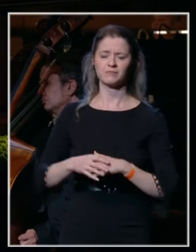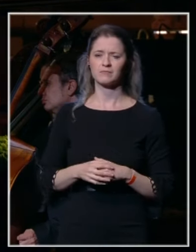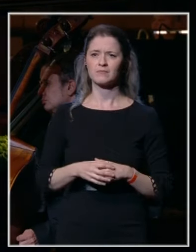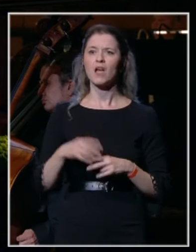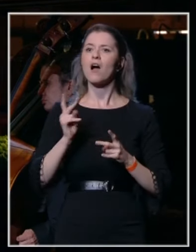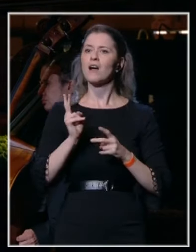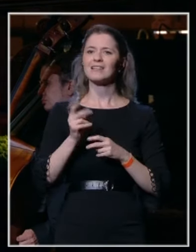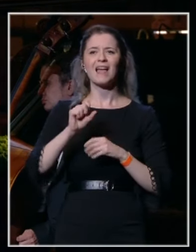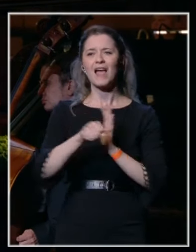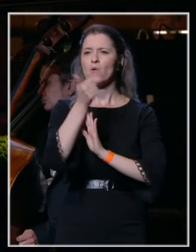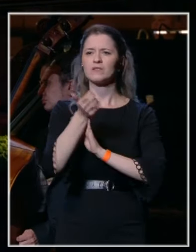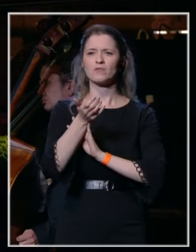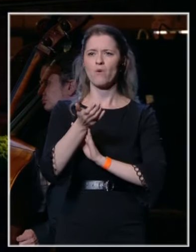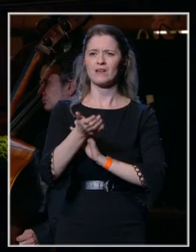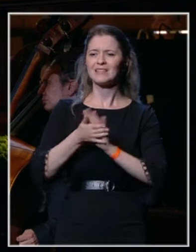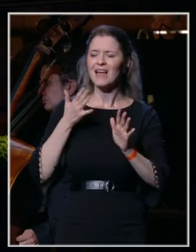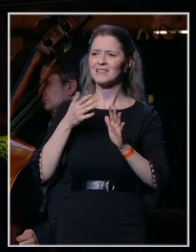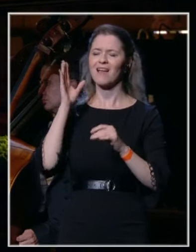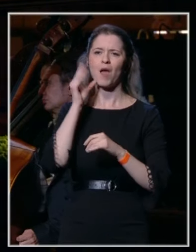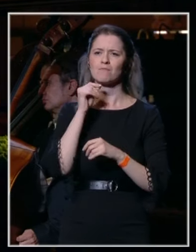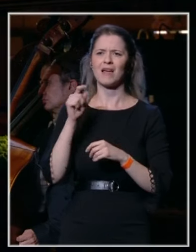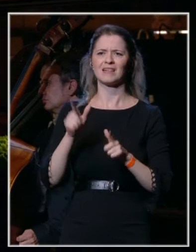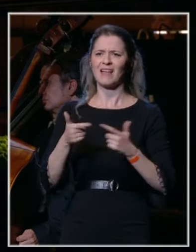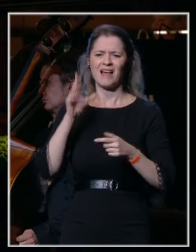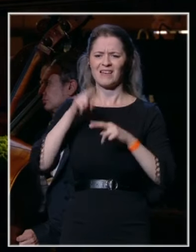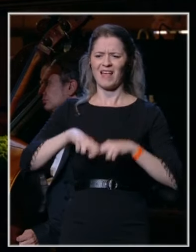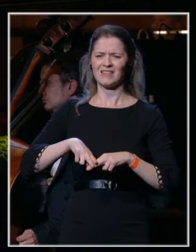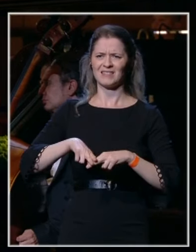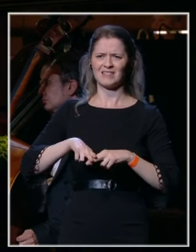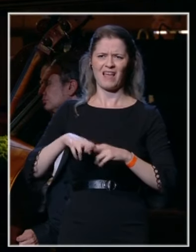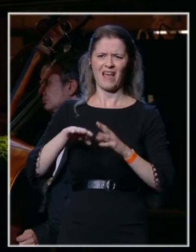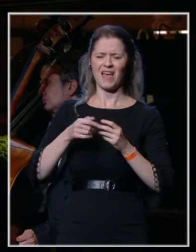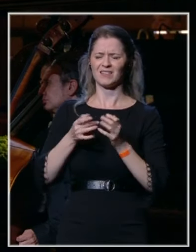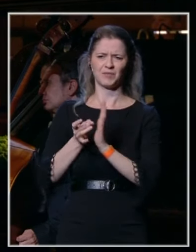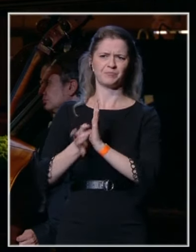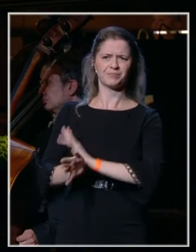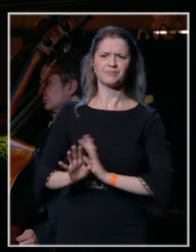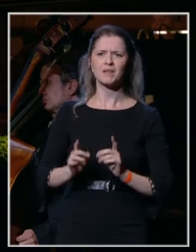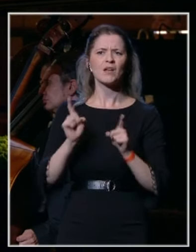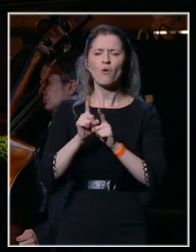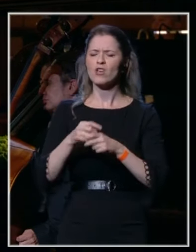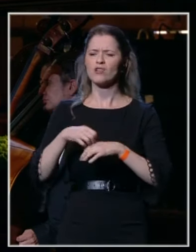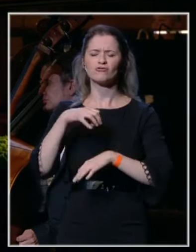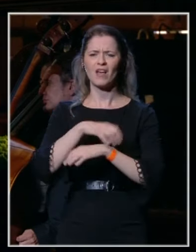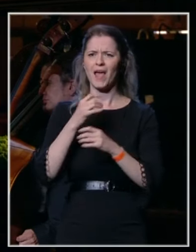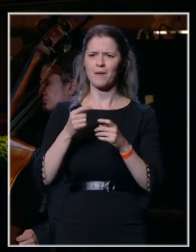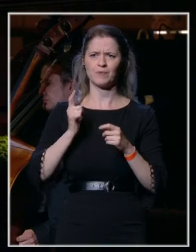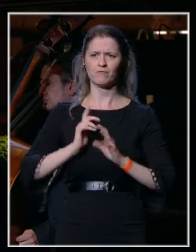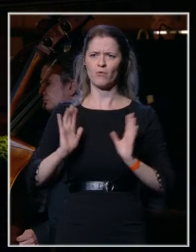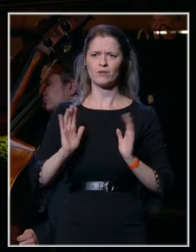az embertelen rendszert, akik olyan sebet ejtettek a hatalmas